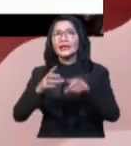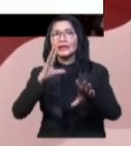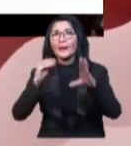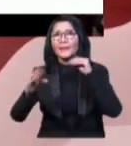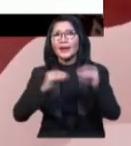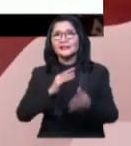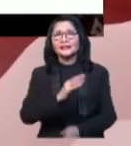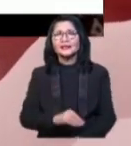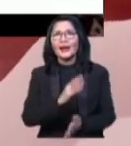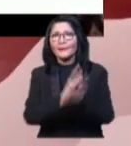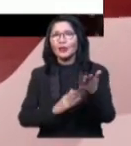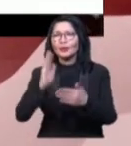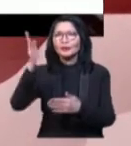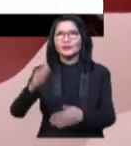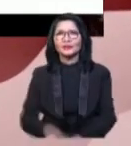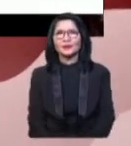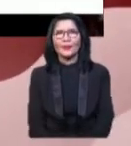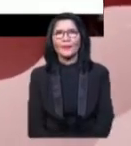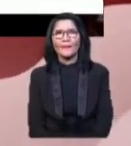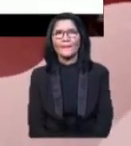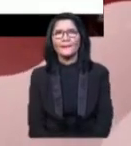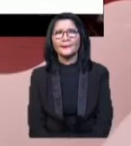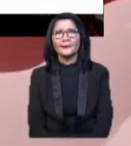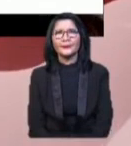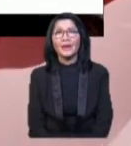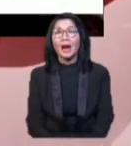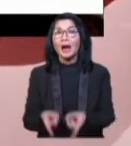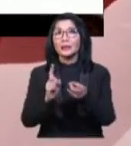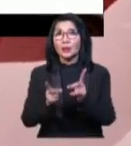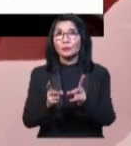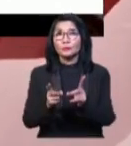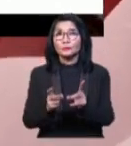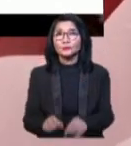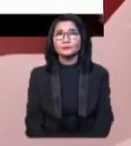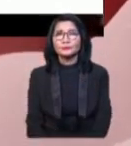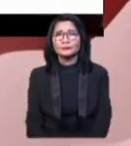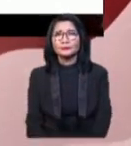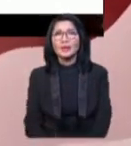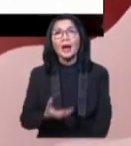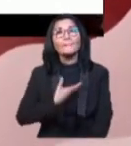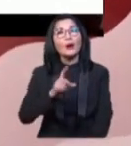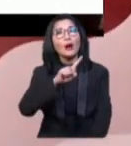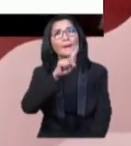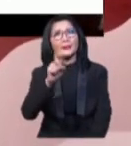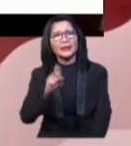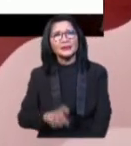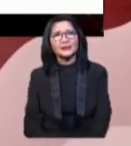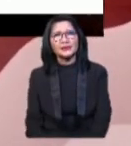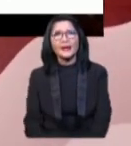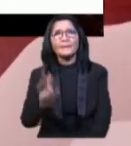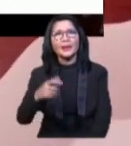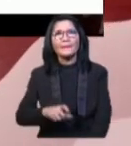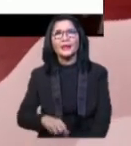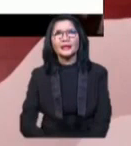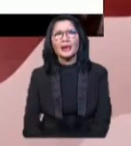selanjutnya. Tapi Mbak Christine, kalau misalkan nih Saya ingin bertanya bagaimana The Finery